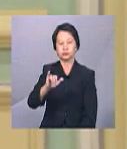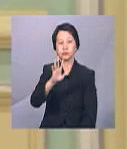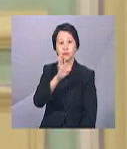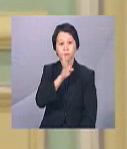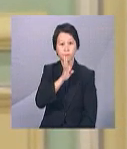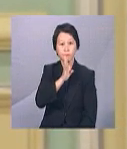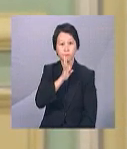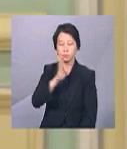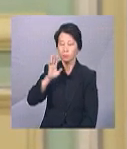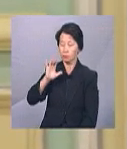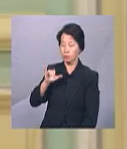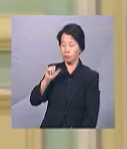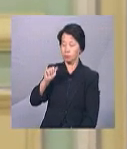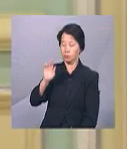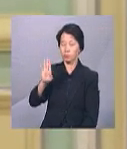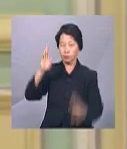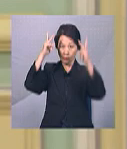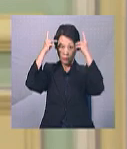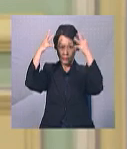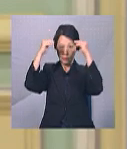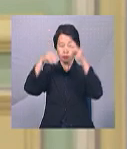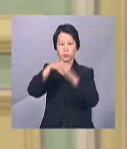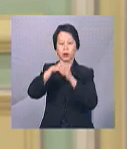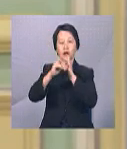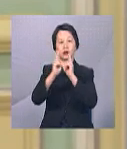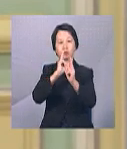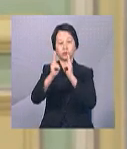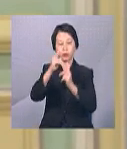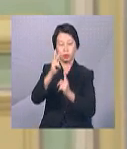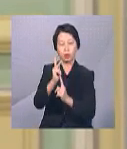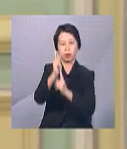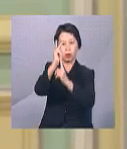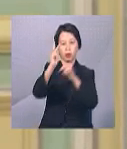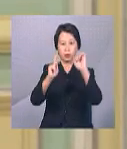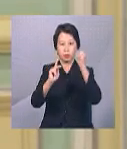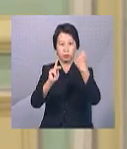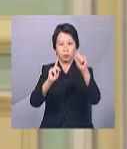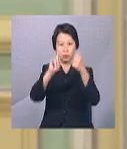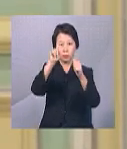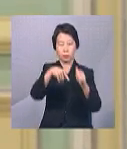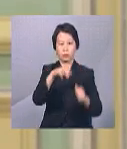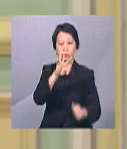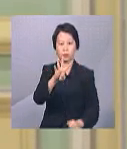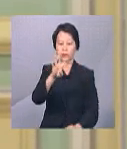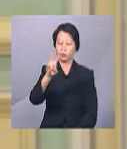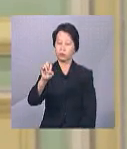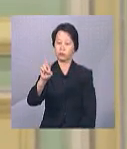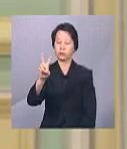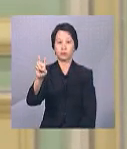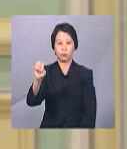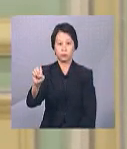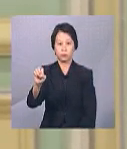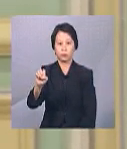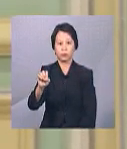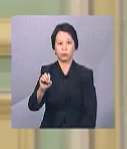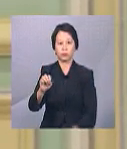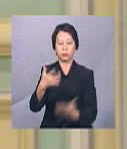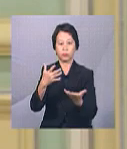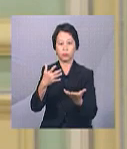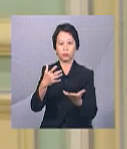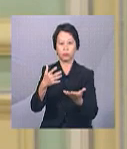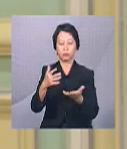hormat Perdana Menteri Dalam perutusan khas beliau Pada 10 free 2020 sesi